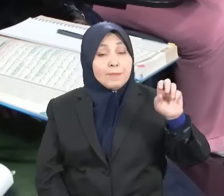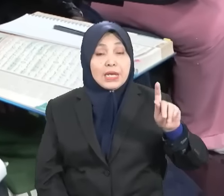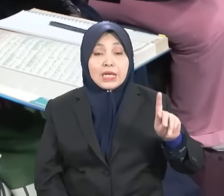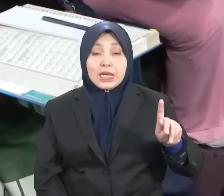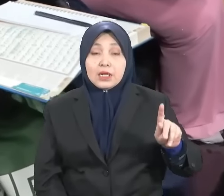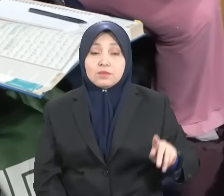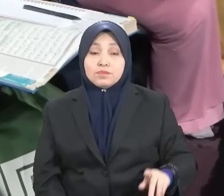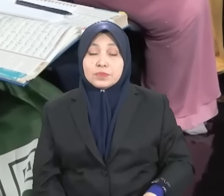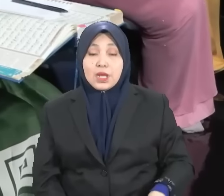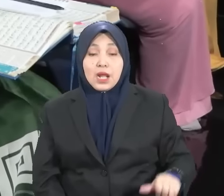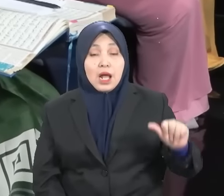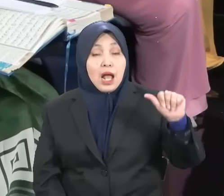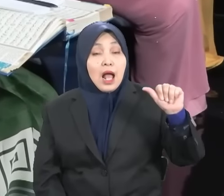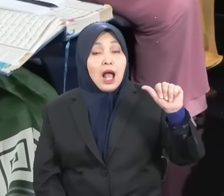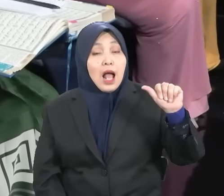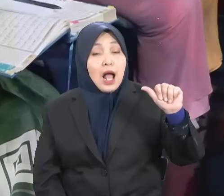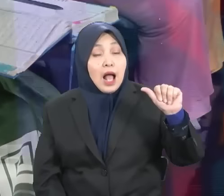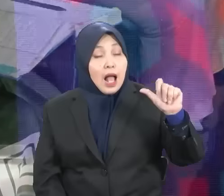akan